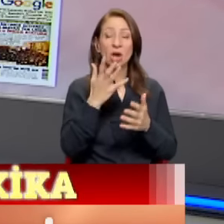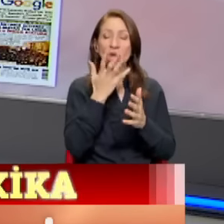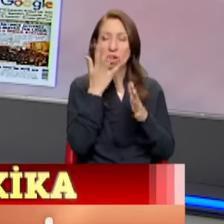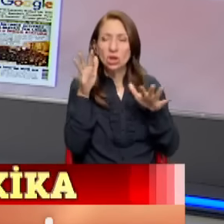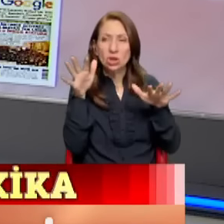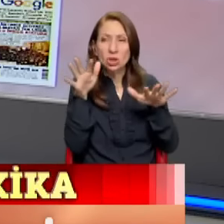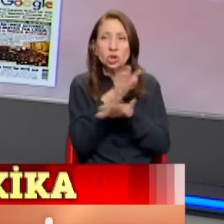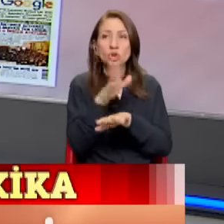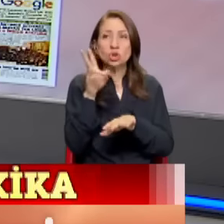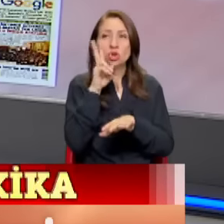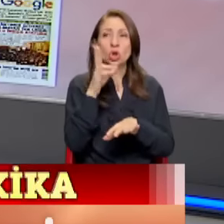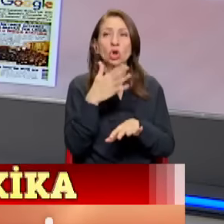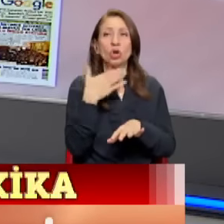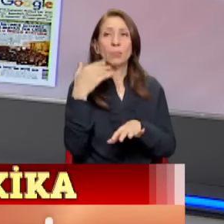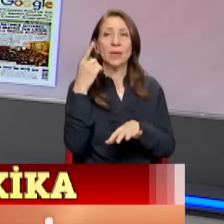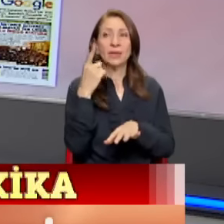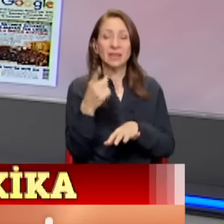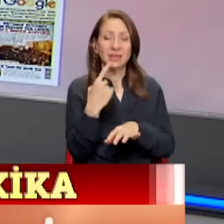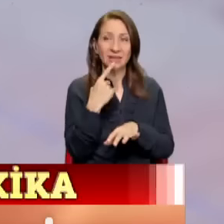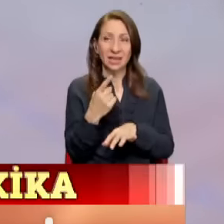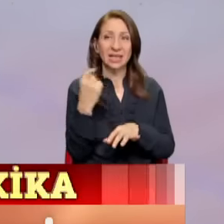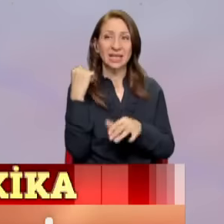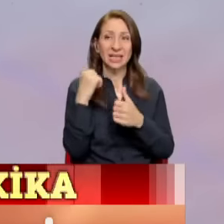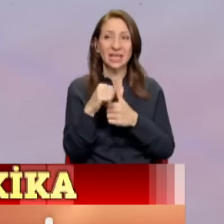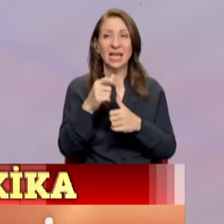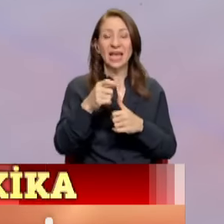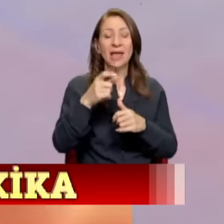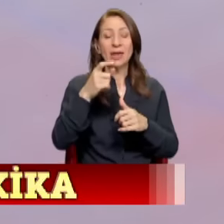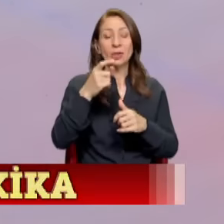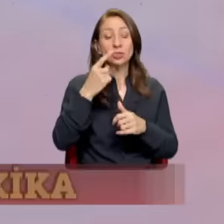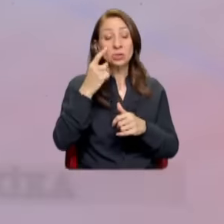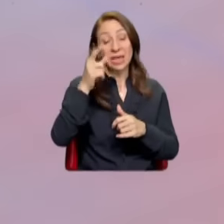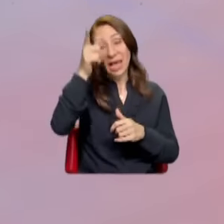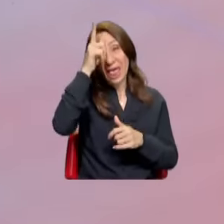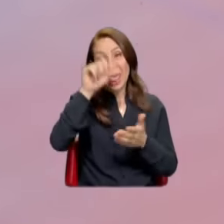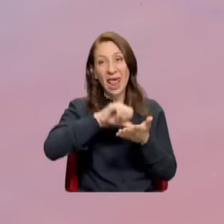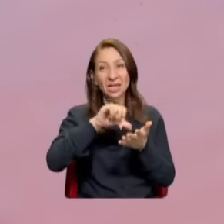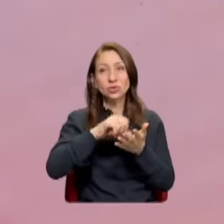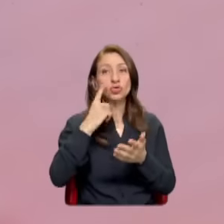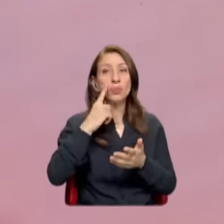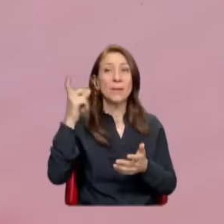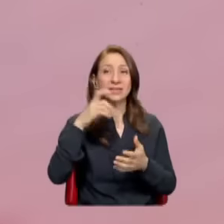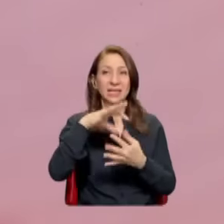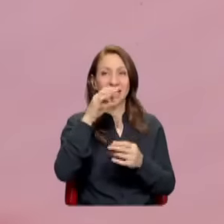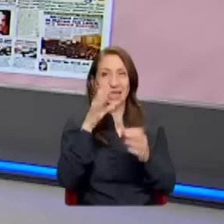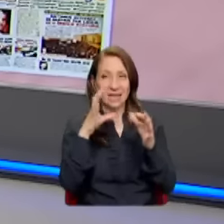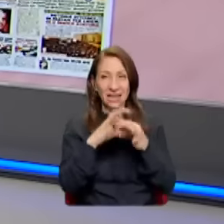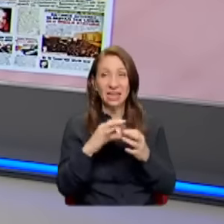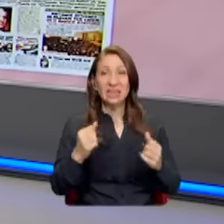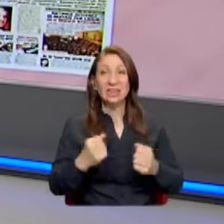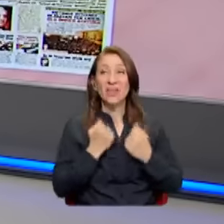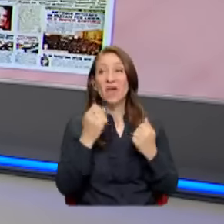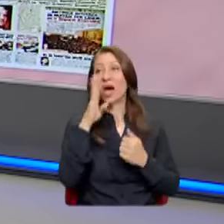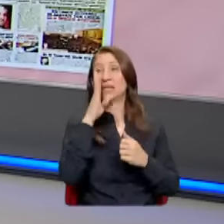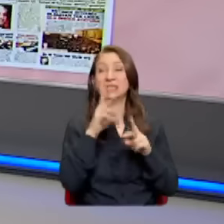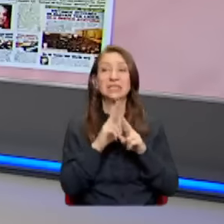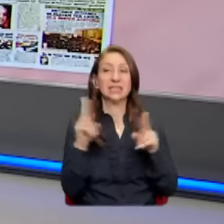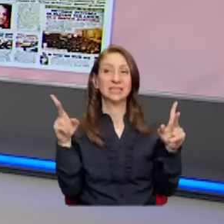duvarının son kurbanı diyerek yine reis'e dair bir haber yer alıyor dev aynası